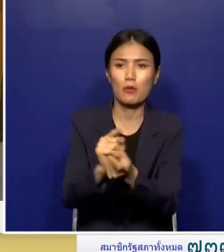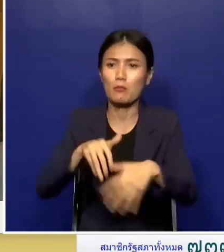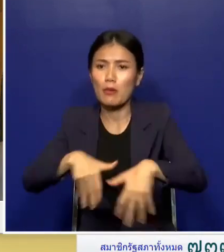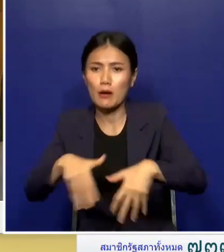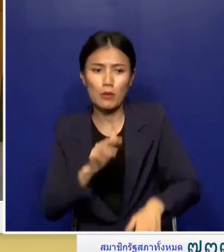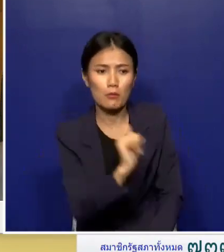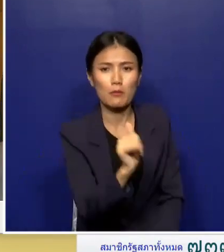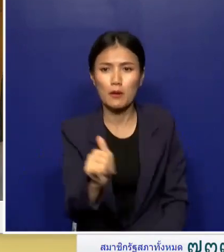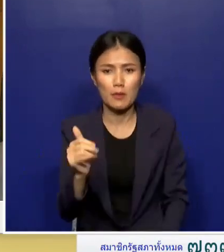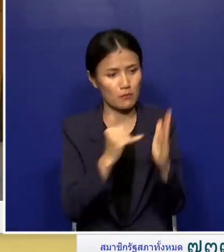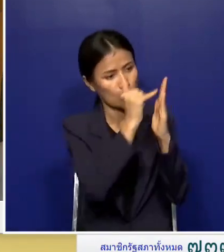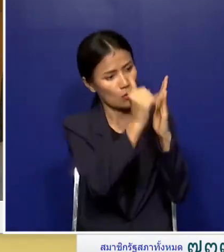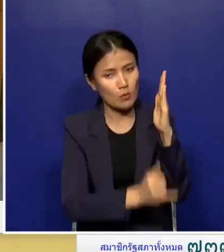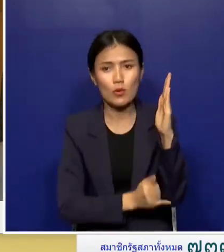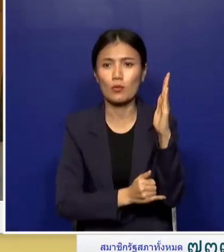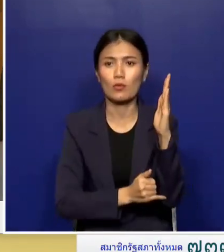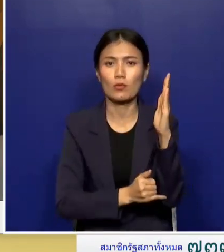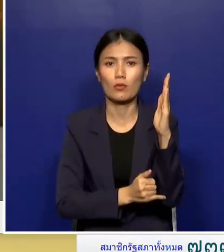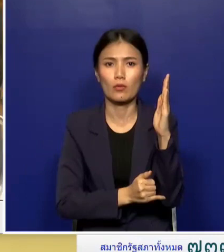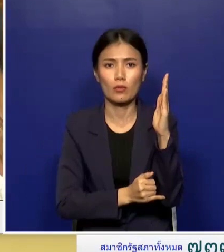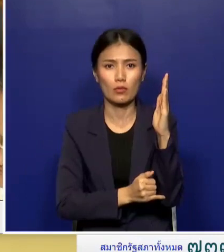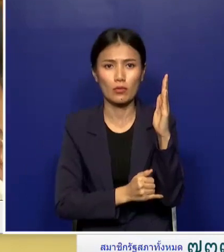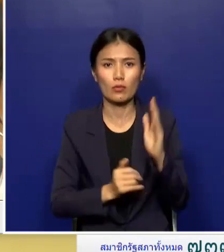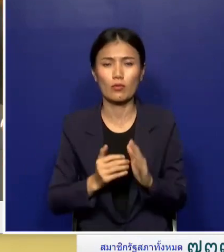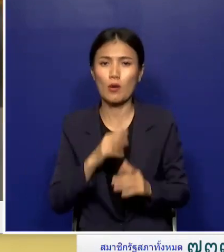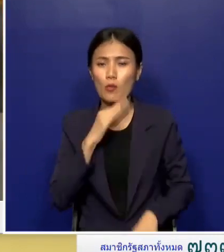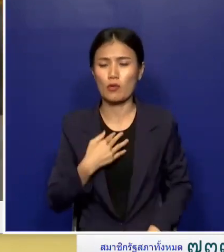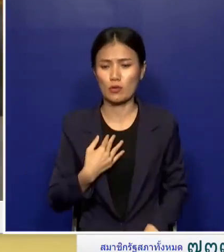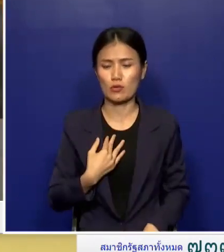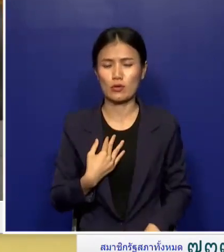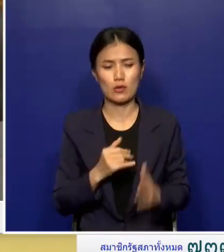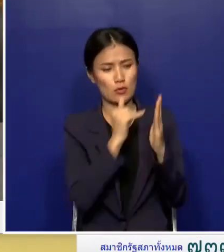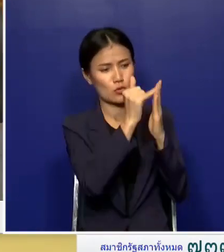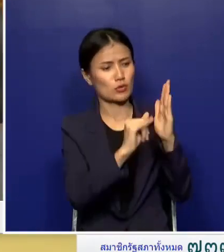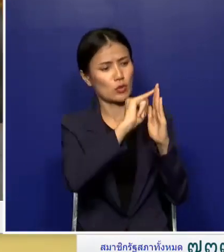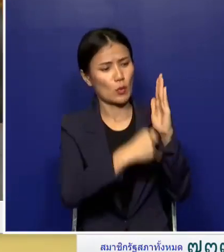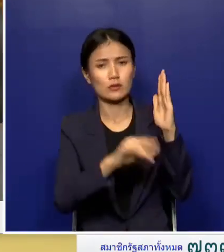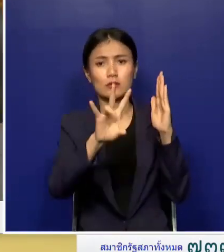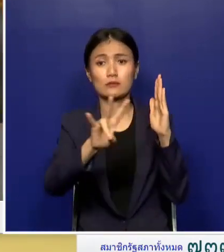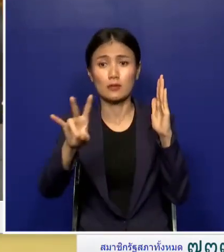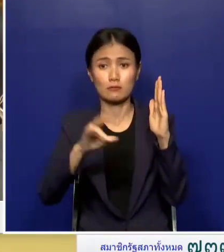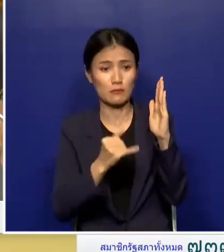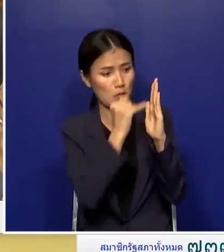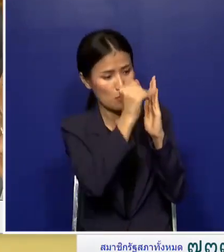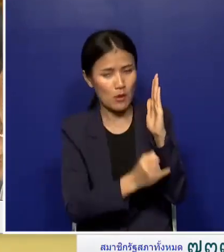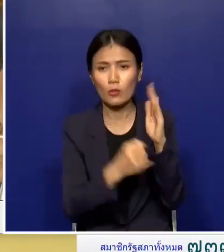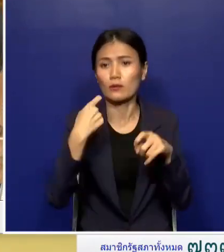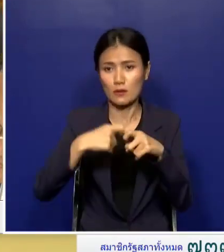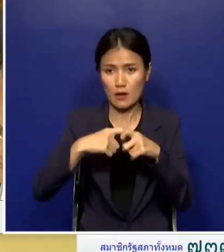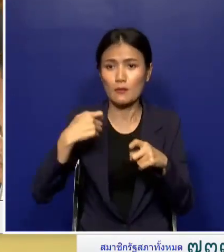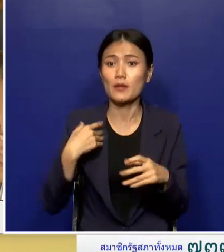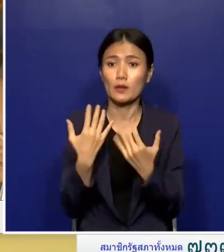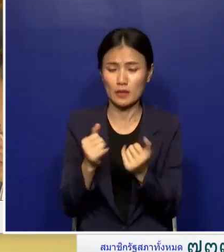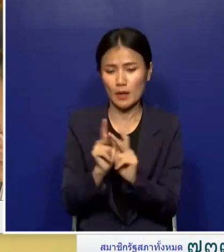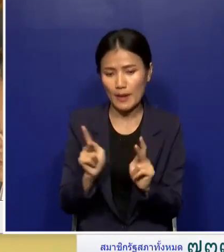พื่อแนะนำตัวไปทั้งประเทศไม่ไหวเหมือนกันนะครับ77จังหวัดเนี่ยคงจะยากนะครับเพราะนั้นเนี่ยกรรมธิการเสียงส่วน